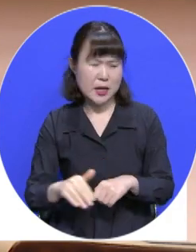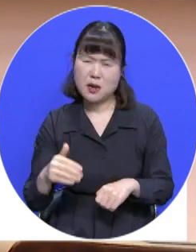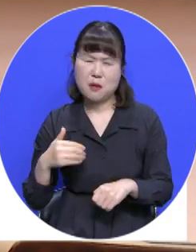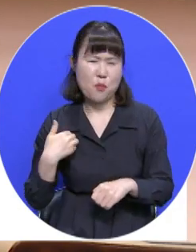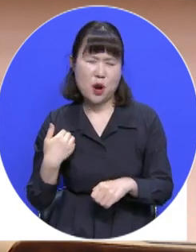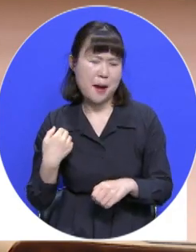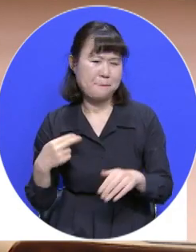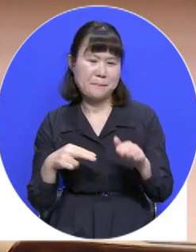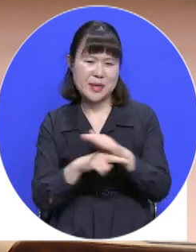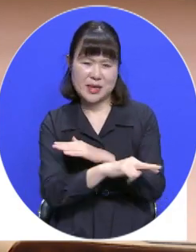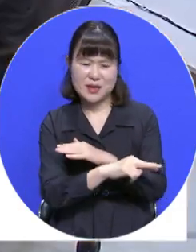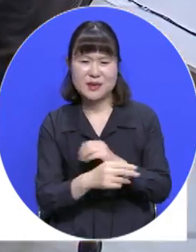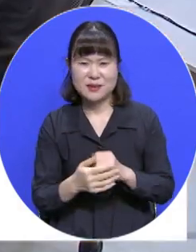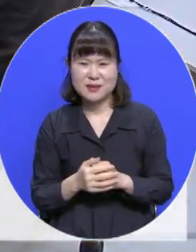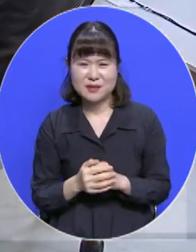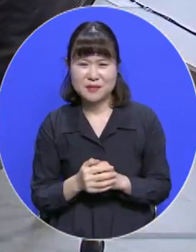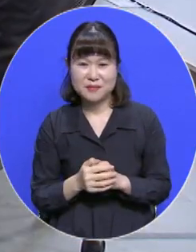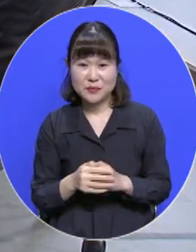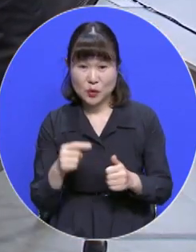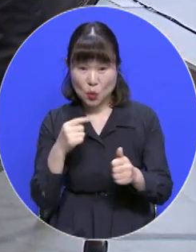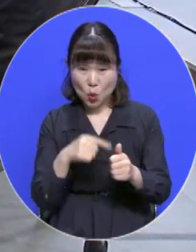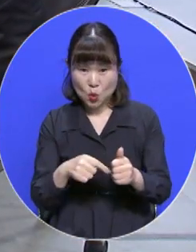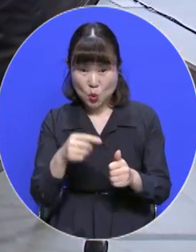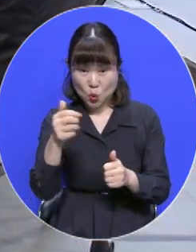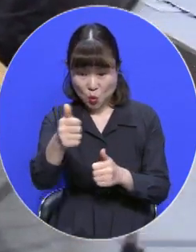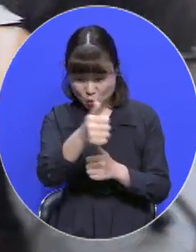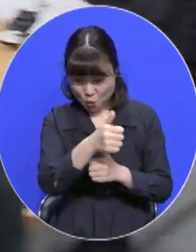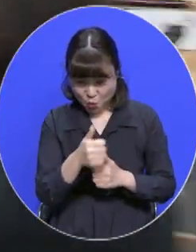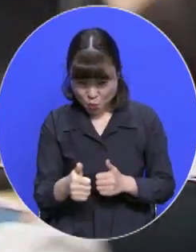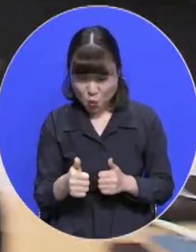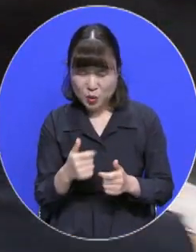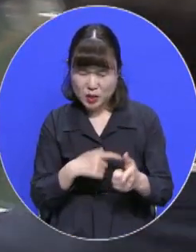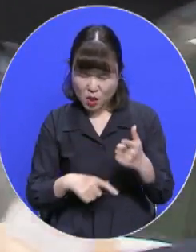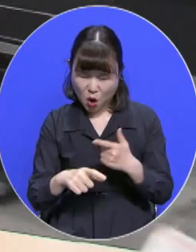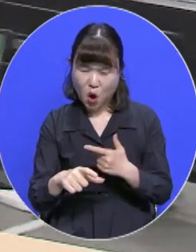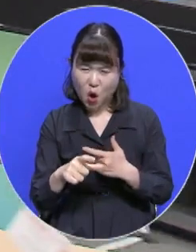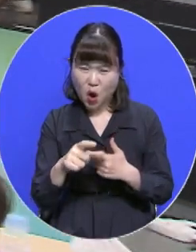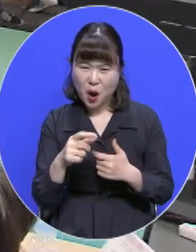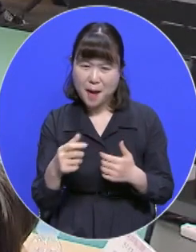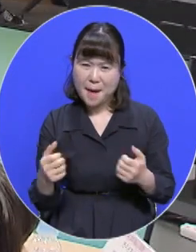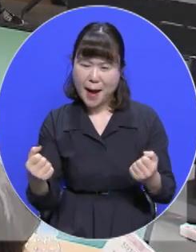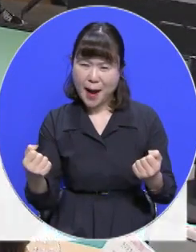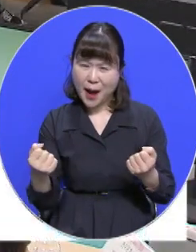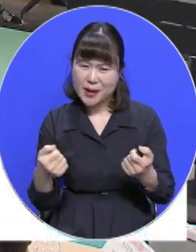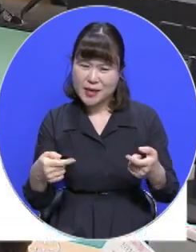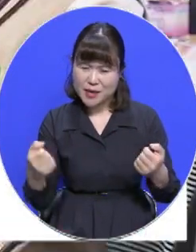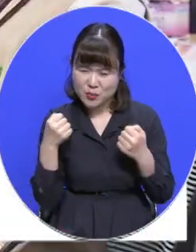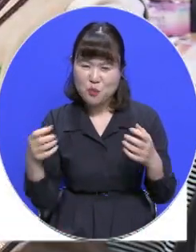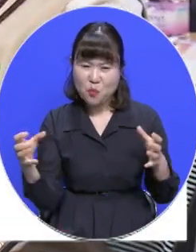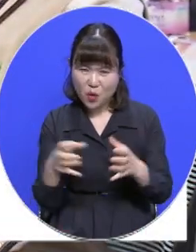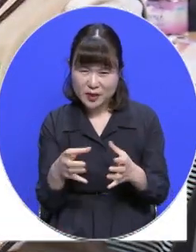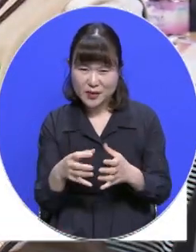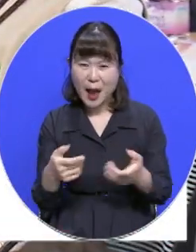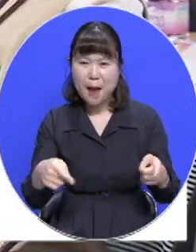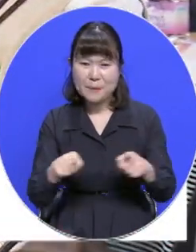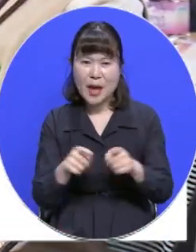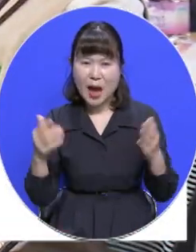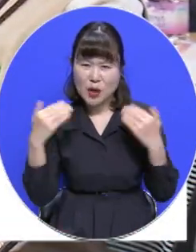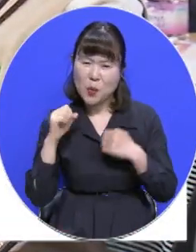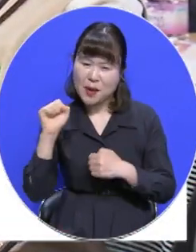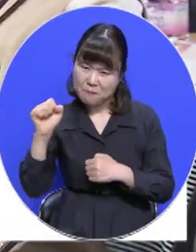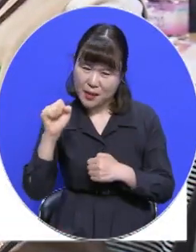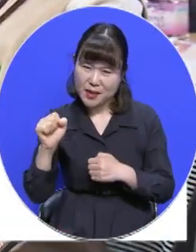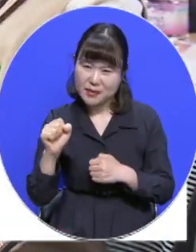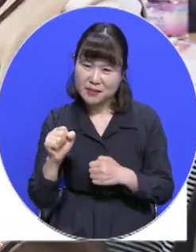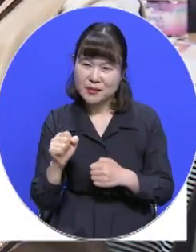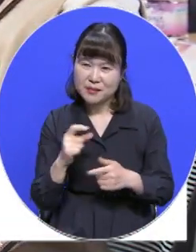제가 피해버리고 마는. 교육 3주체가 힘을 모아 더 나은 학교를 만드는 함께학교 캠페인도 본격적으로 추진되는